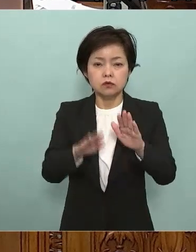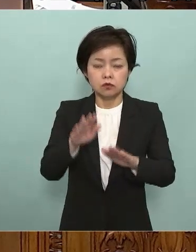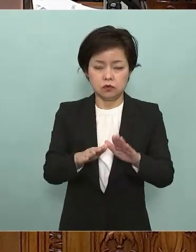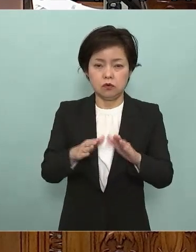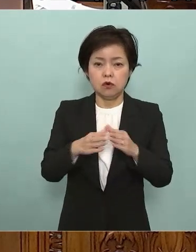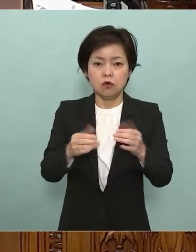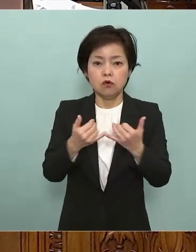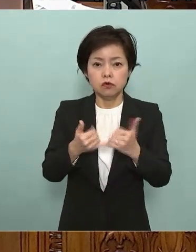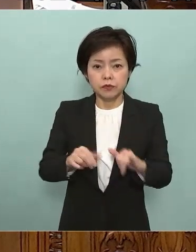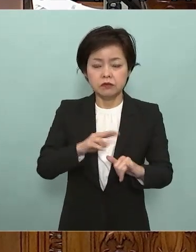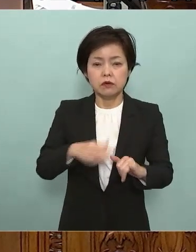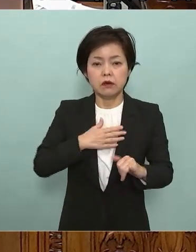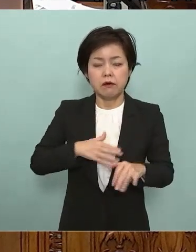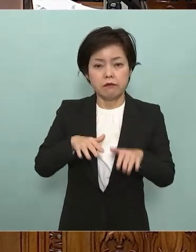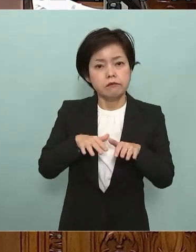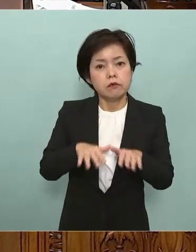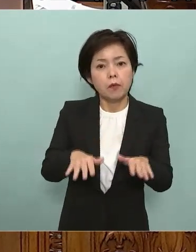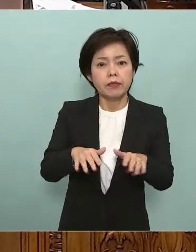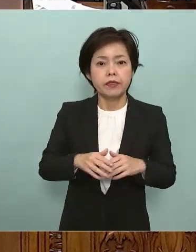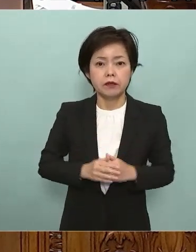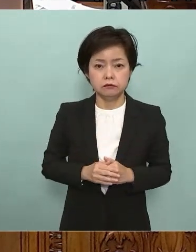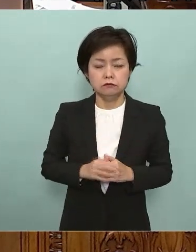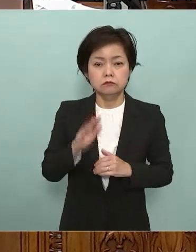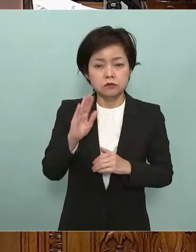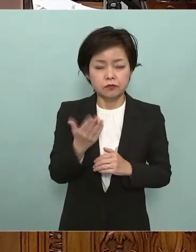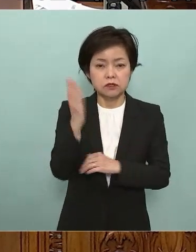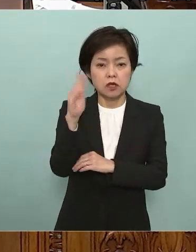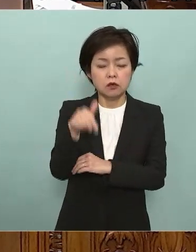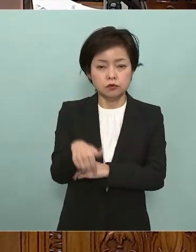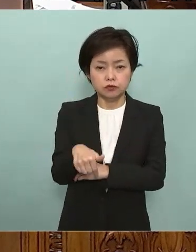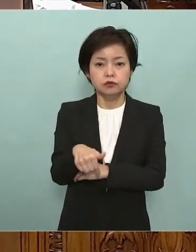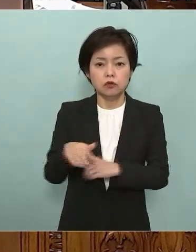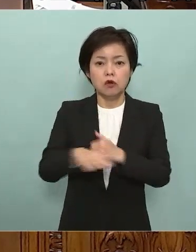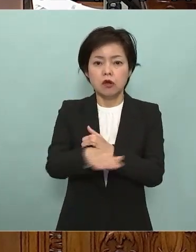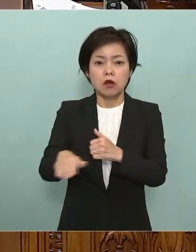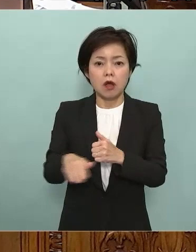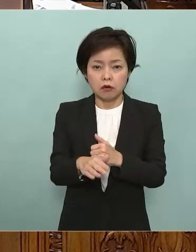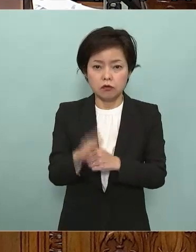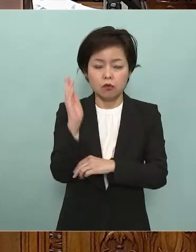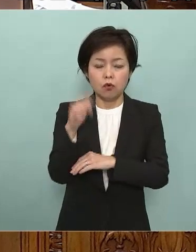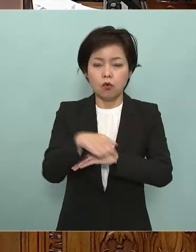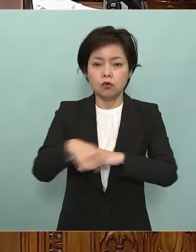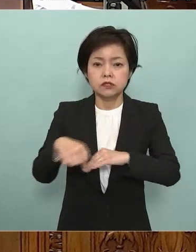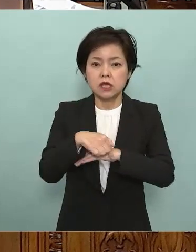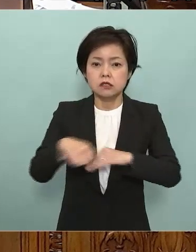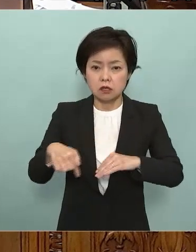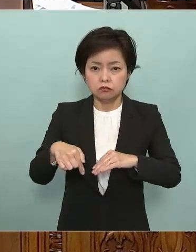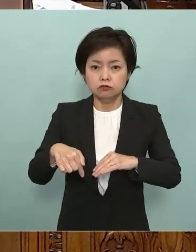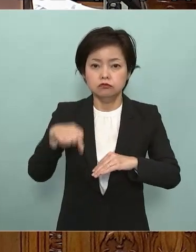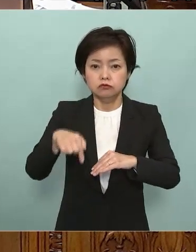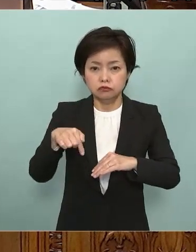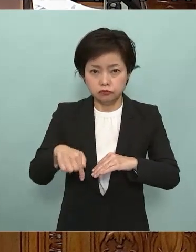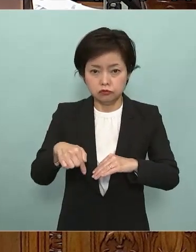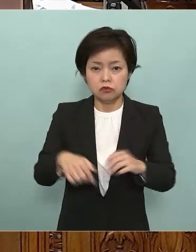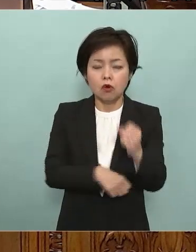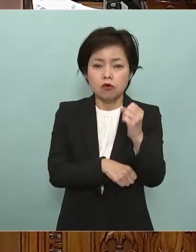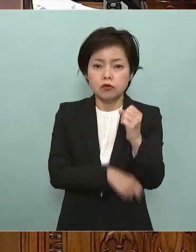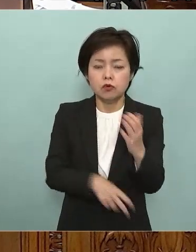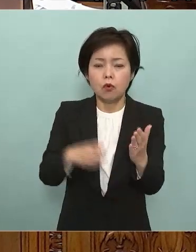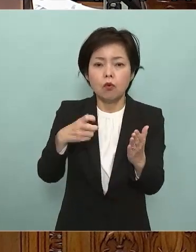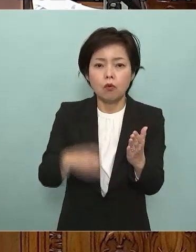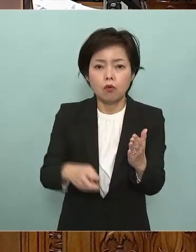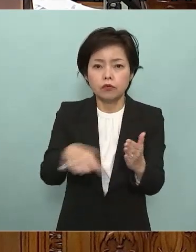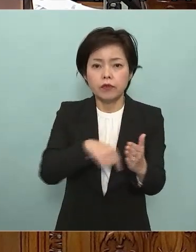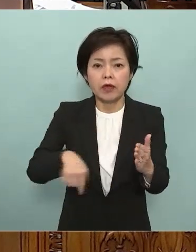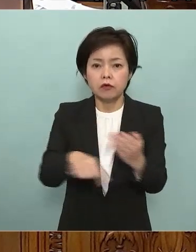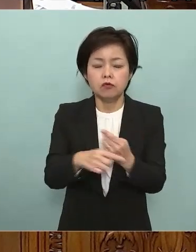解が変わってきているにもかかわらず、政府の環境政策の方向性を定める基本法は全く見直されてい